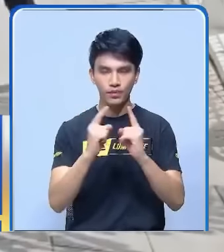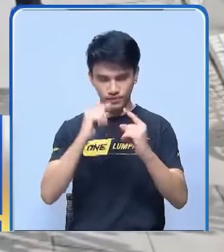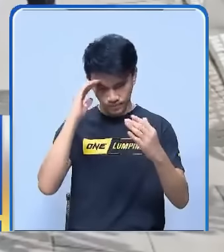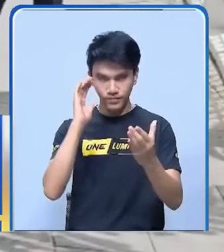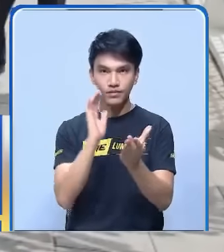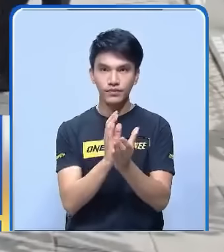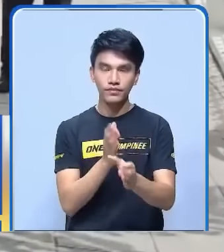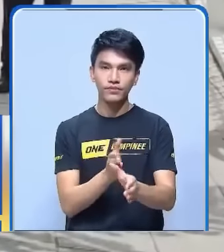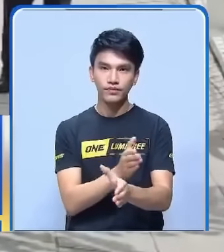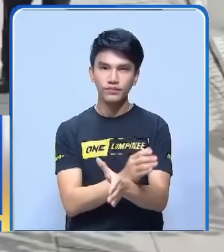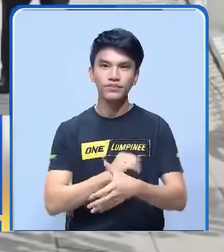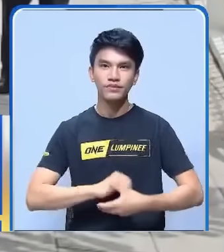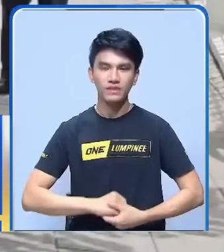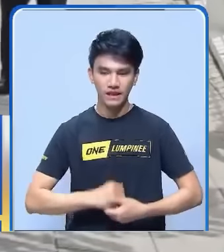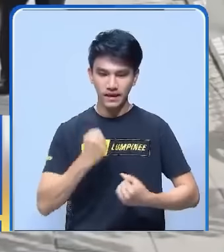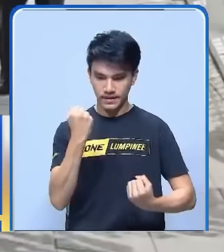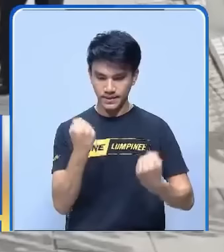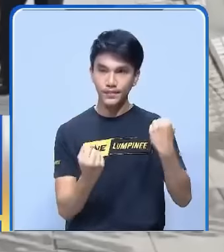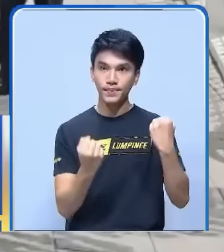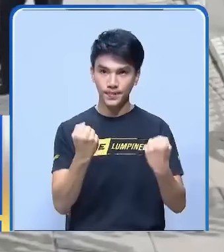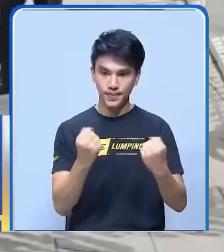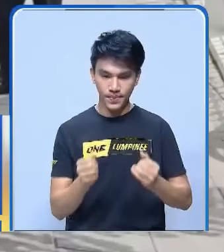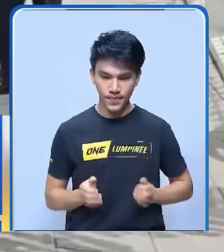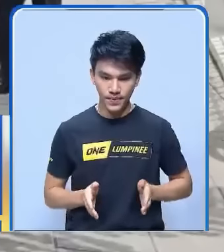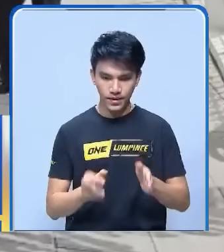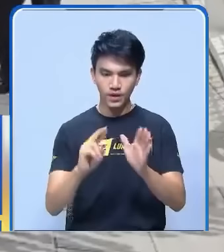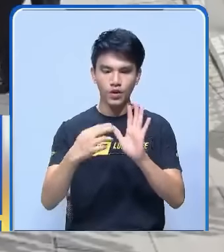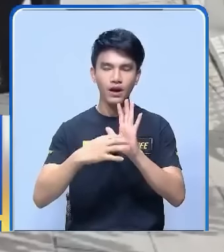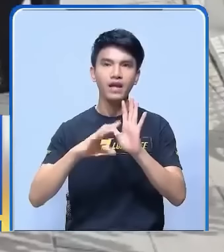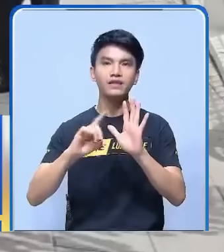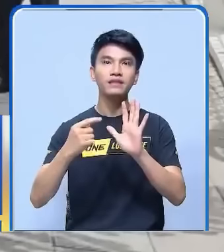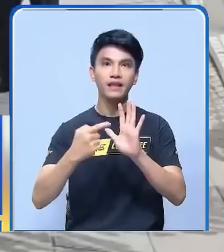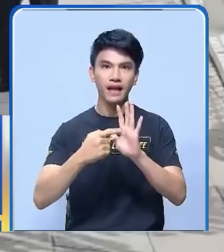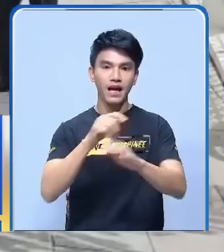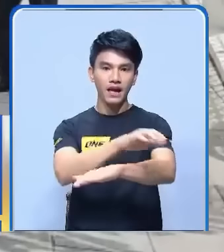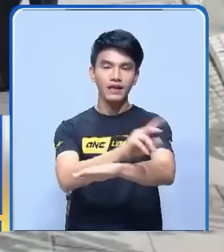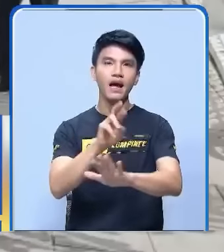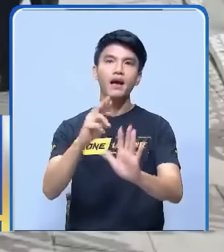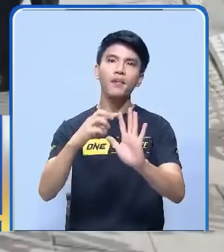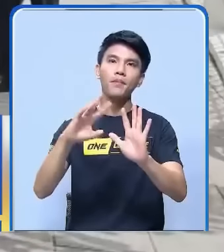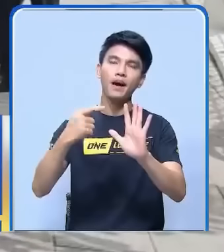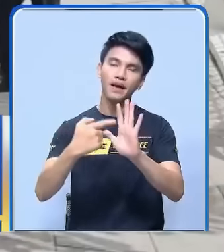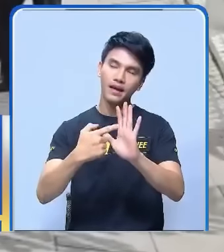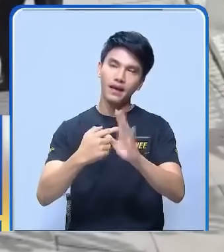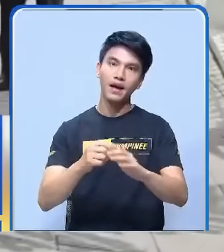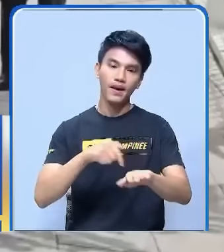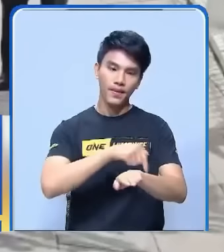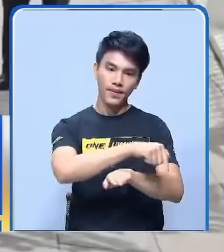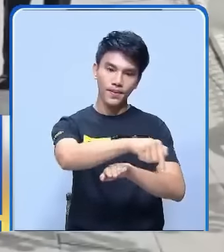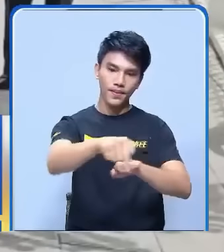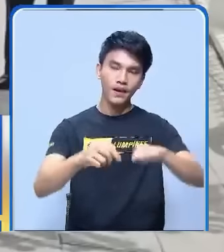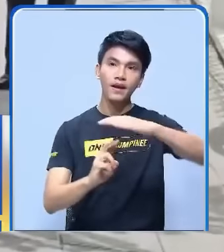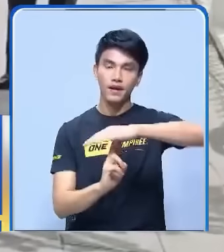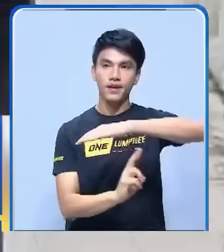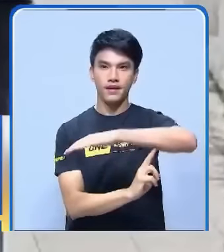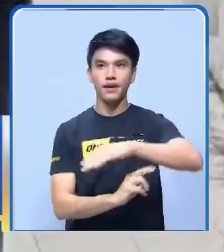าก่อนเกิดเหตุเนี่ยเขาก็ขับรถมาตามถนนรัชดาภิเษกขาเข้ามุ่งหน้าแยกประชานุกูลพอมาถึงจุดกลับรถใต้สะพาน